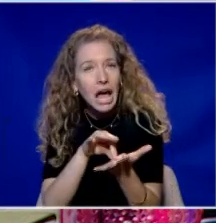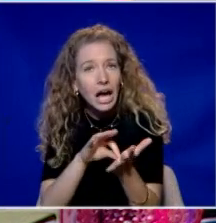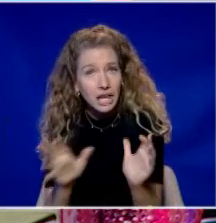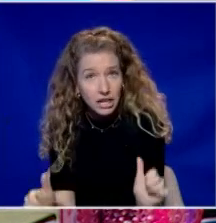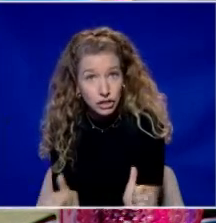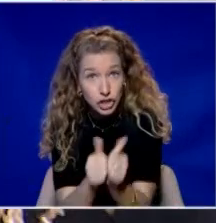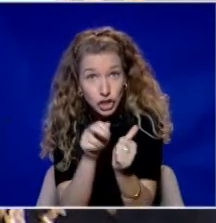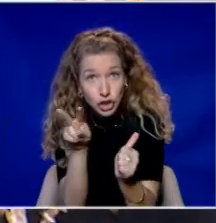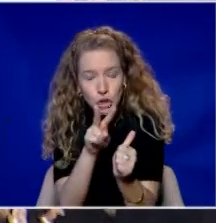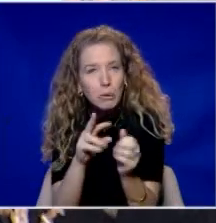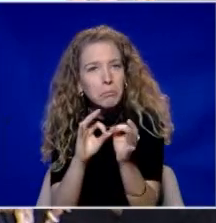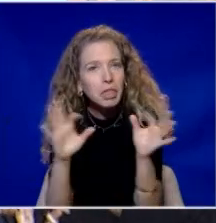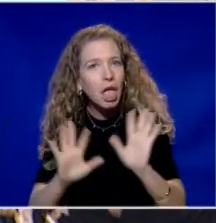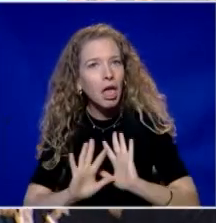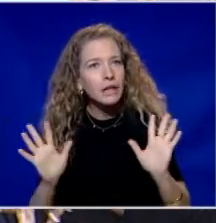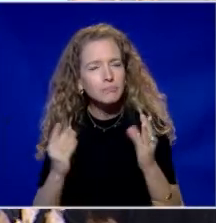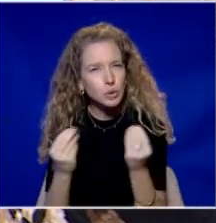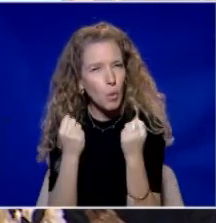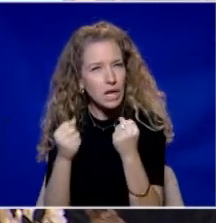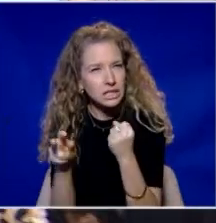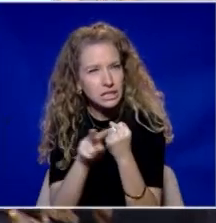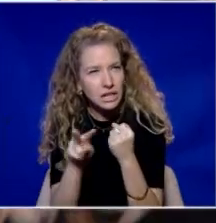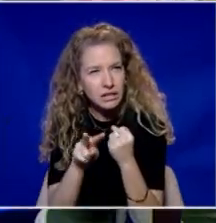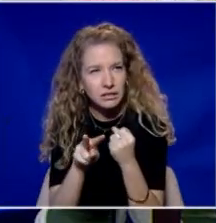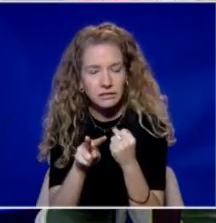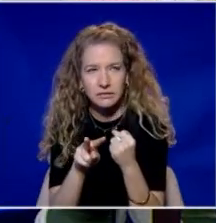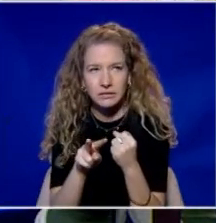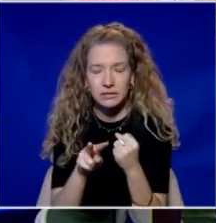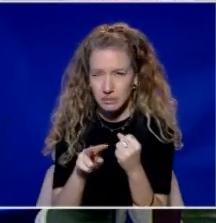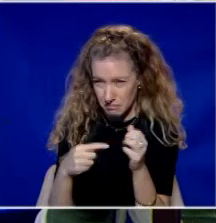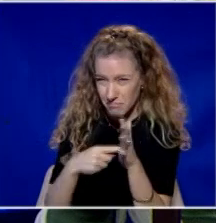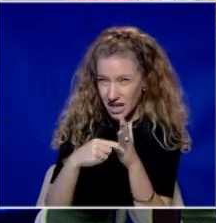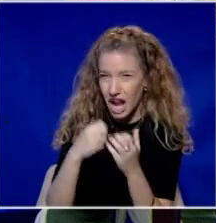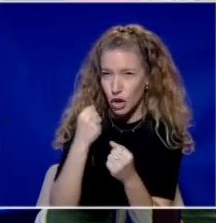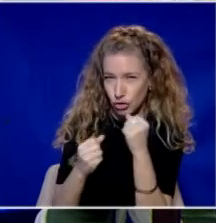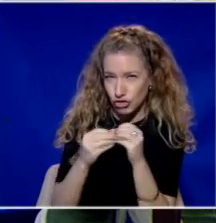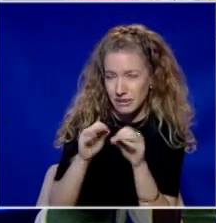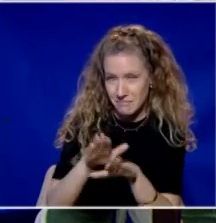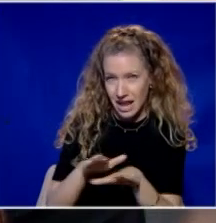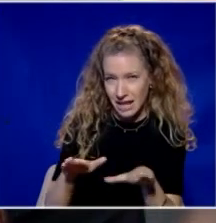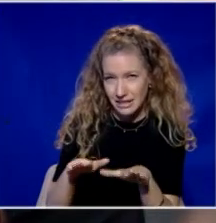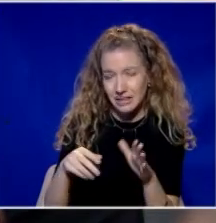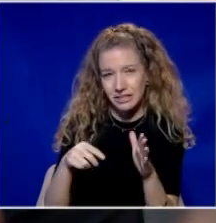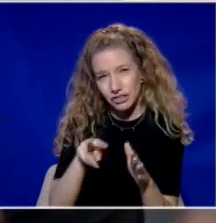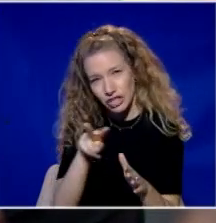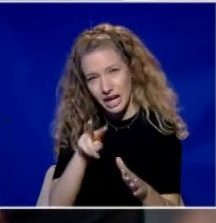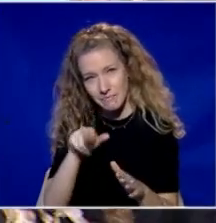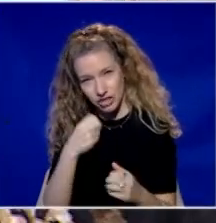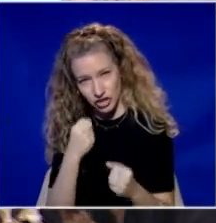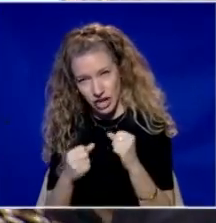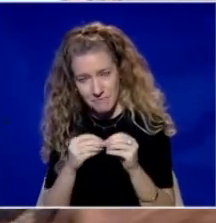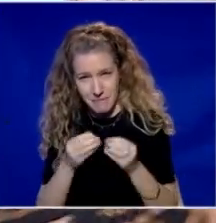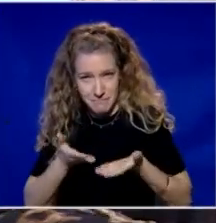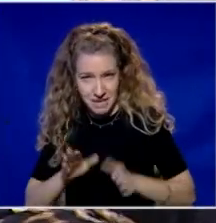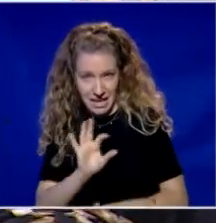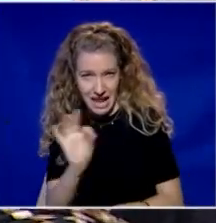שהתחברתם, לא התנתקתם, יש משהו מאוד חזק, אבל יכול להיות שזה על בסיס באמת הקושי עם הילדים, גם אתה חווה, גם את חווה. כן, יכול להיות שזה גם,